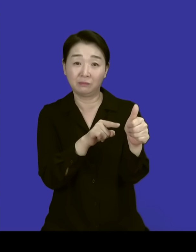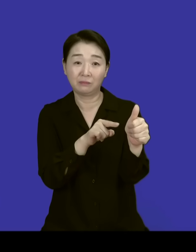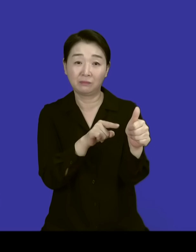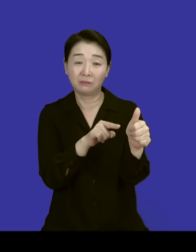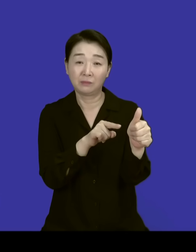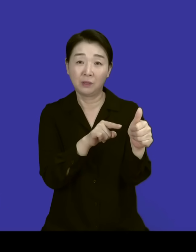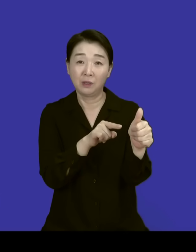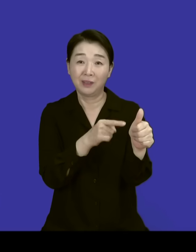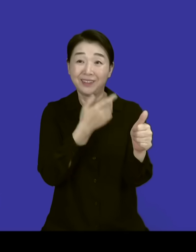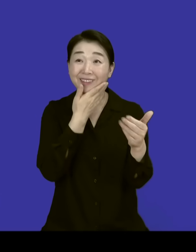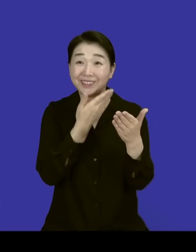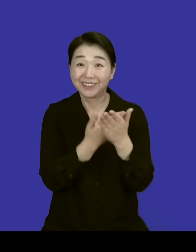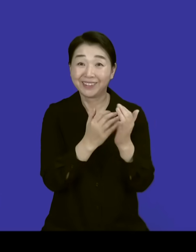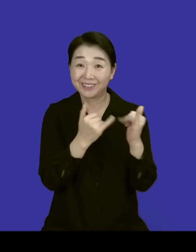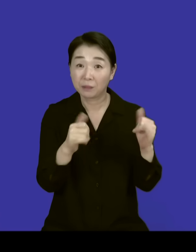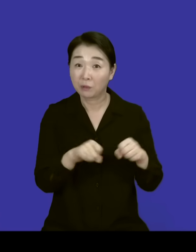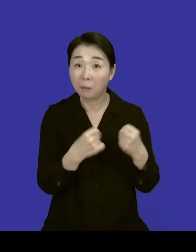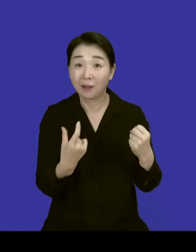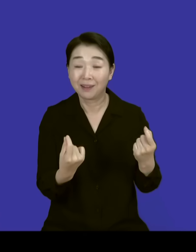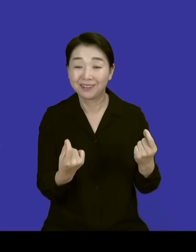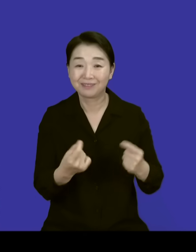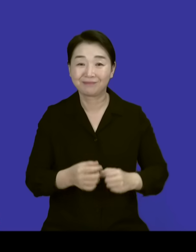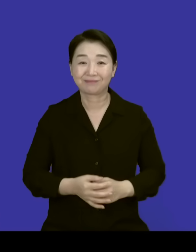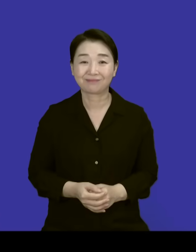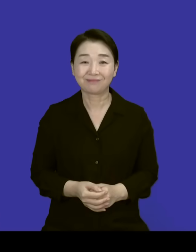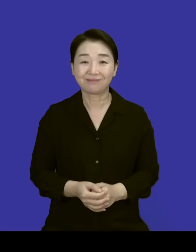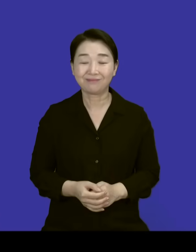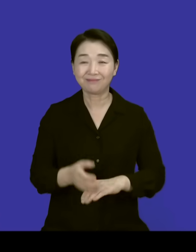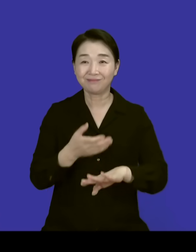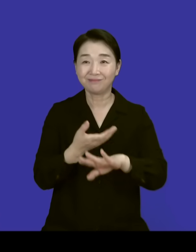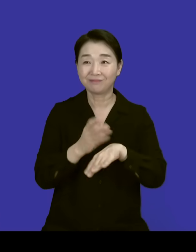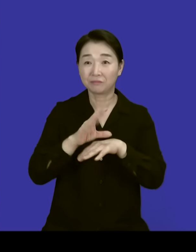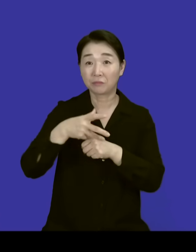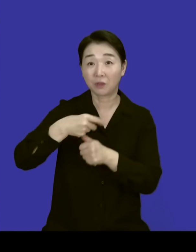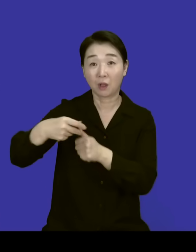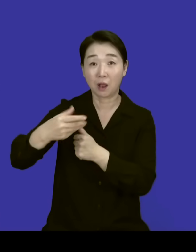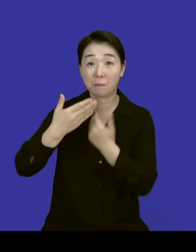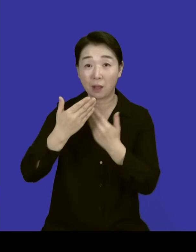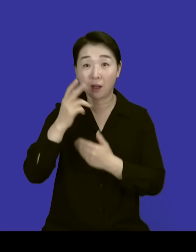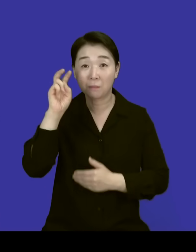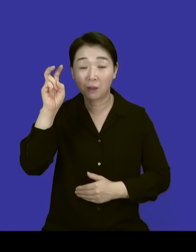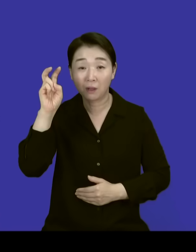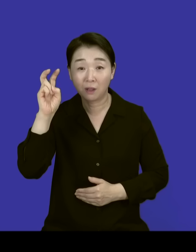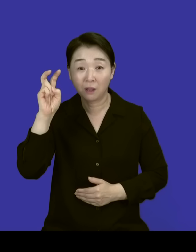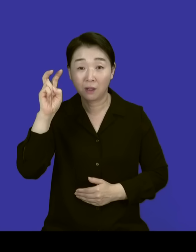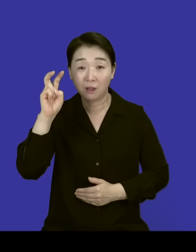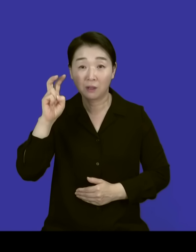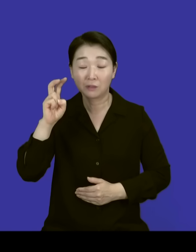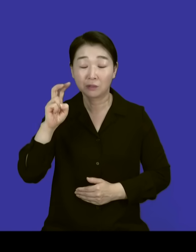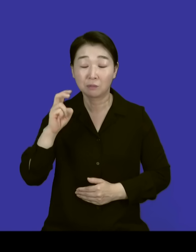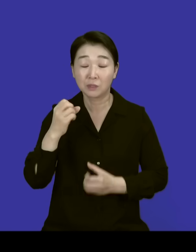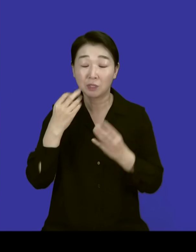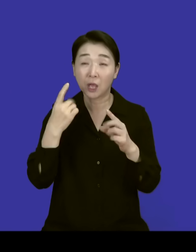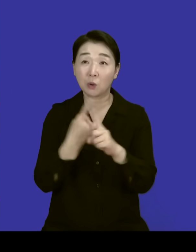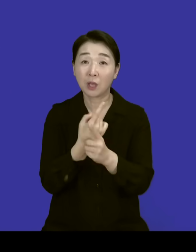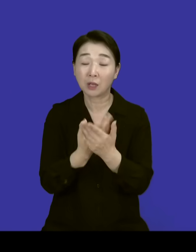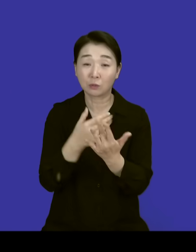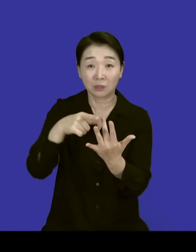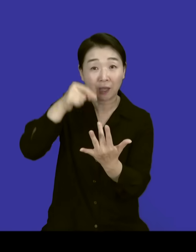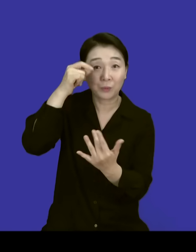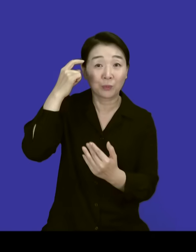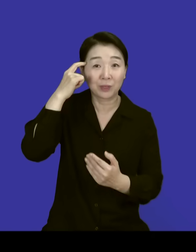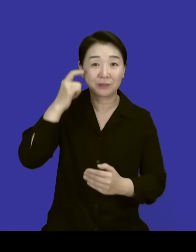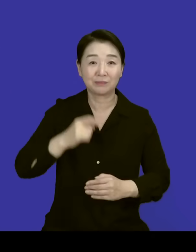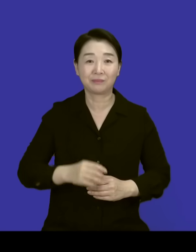이제 대목이거든요. 그런데 하필 다른 방송도 많이 연락 갔을 텐데 네. 이곳에 오셨습니다. 아, 새롭게 호스를 택한 이유가